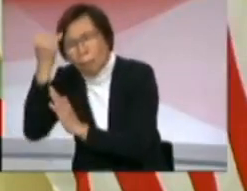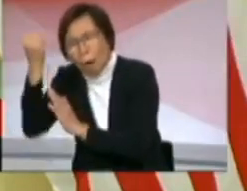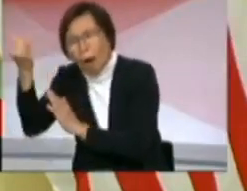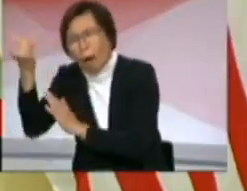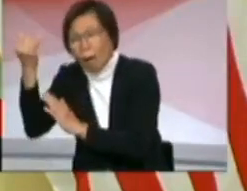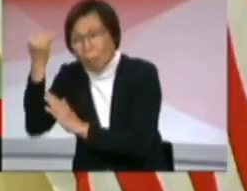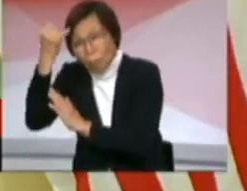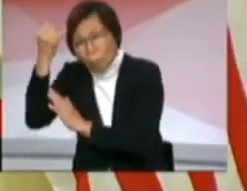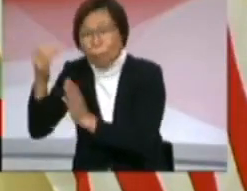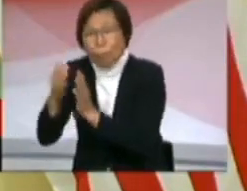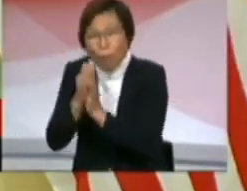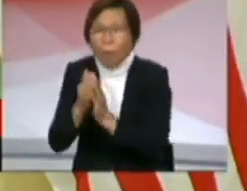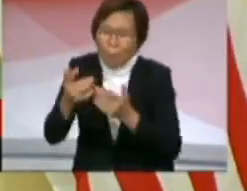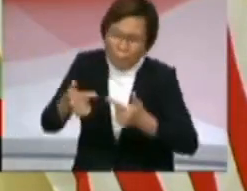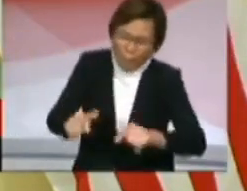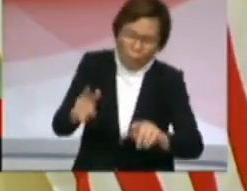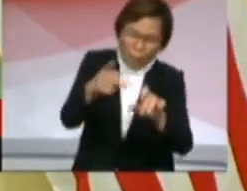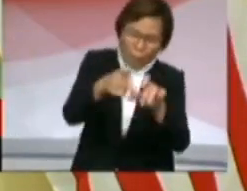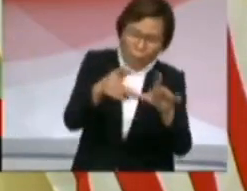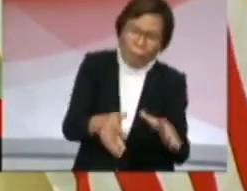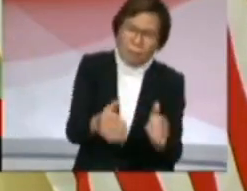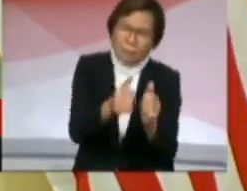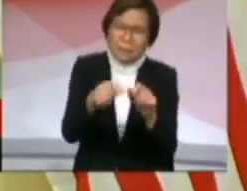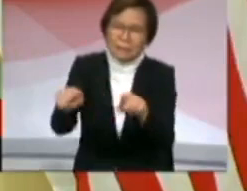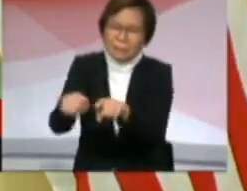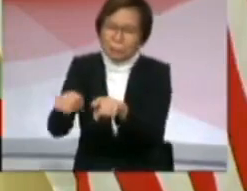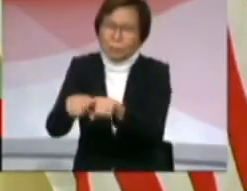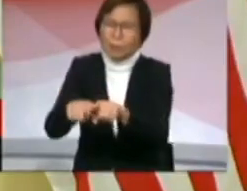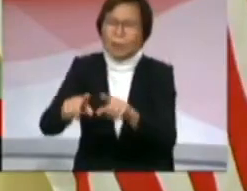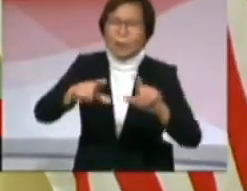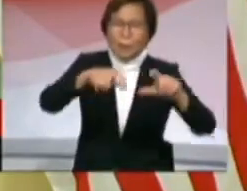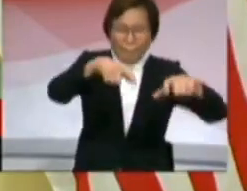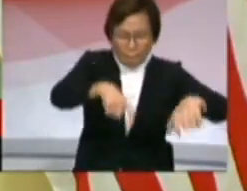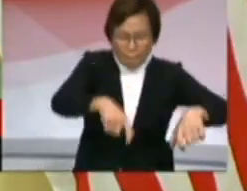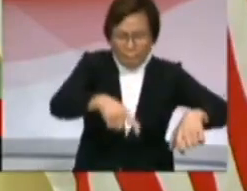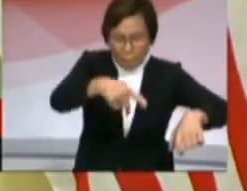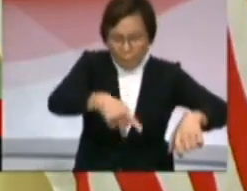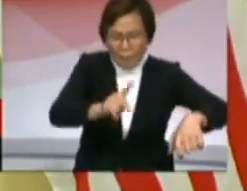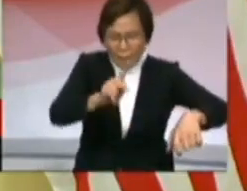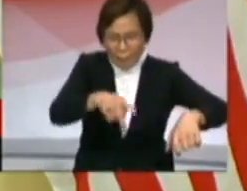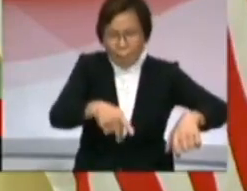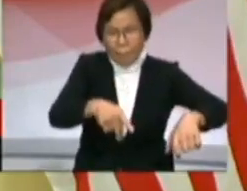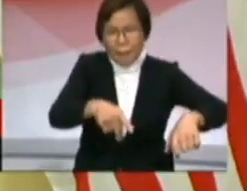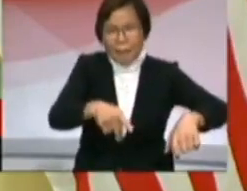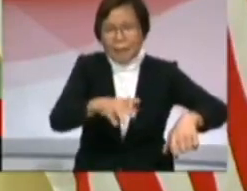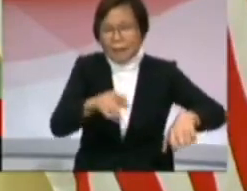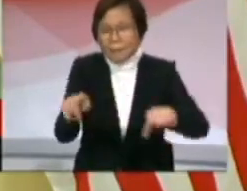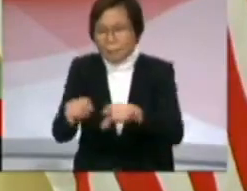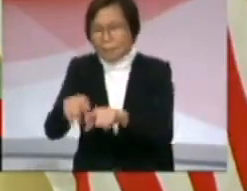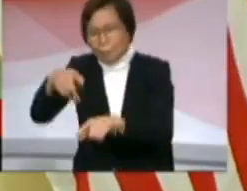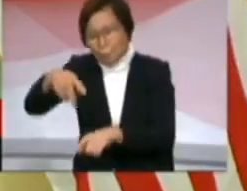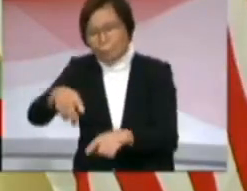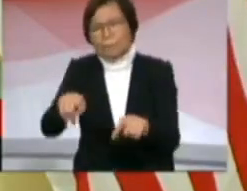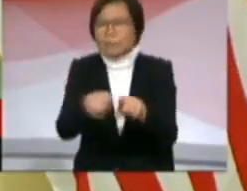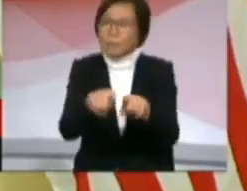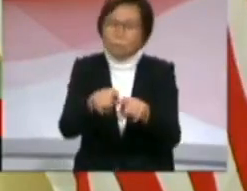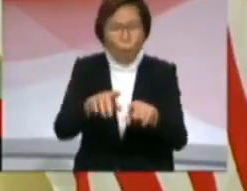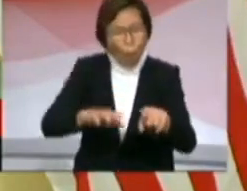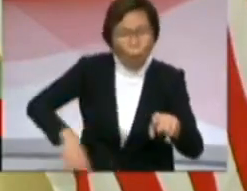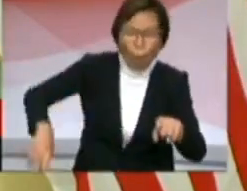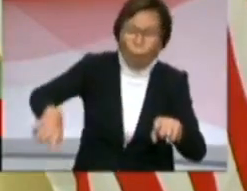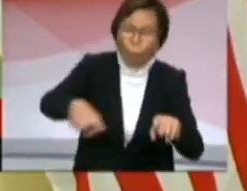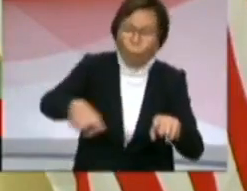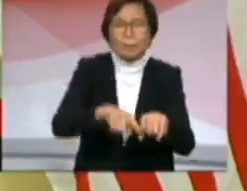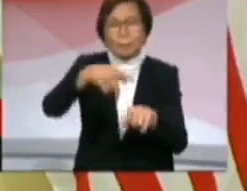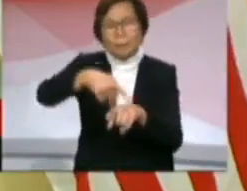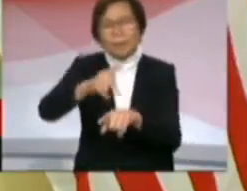untuk penumpang juga sama dengan di PKP, sama dengan PKPB dan PKPP. Maka mesyuarat